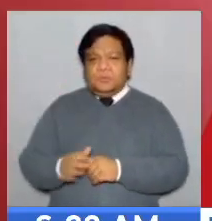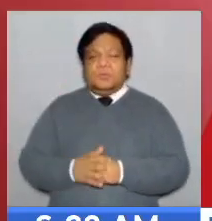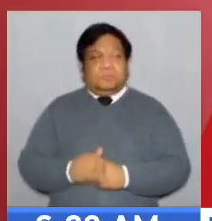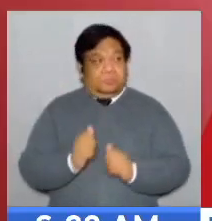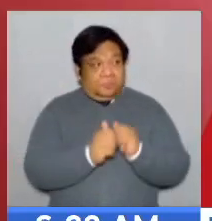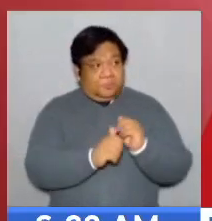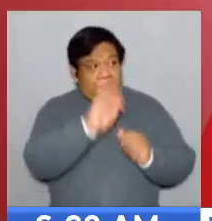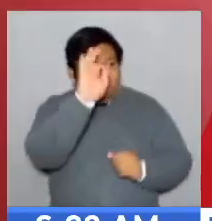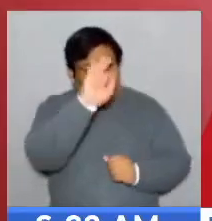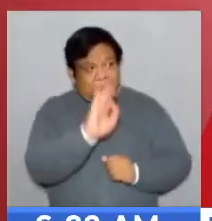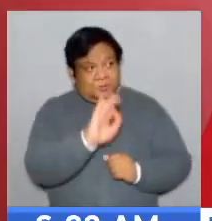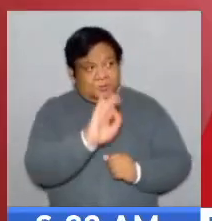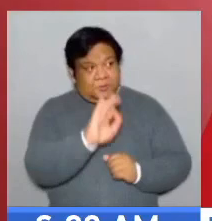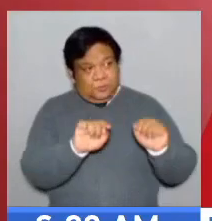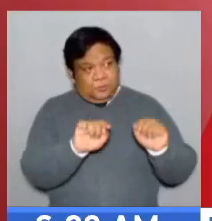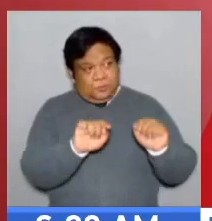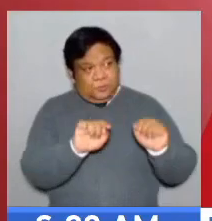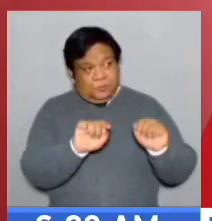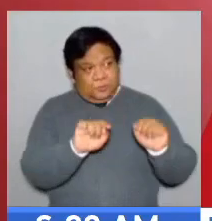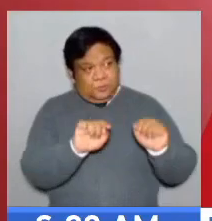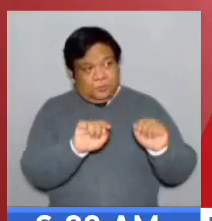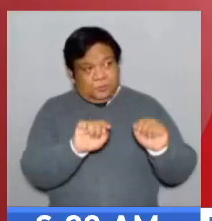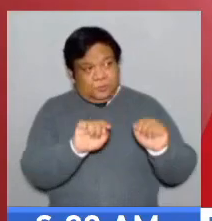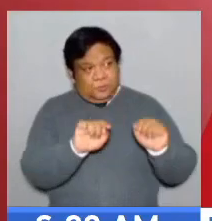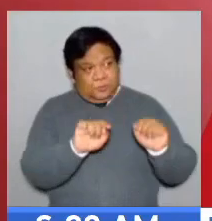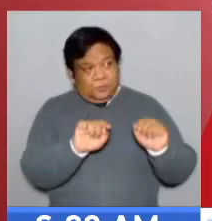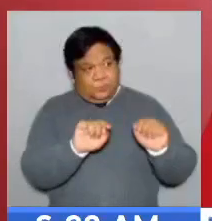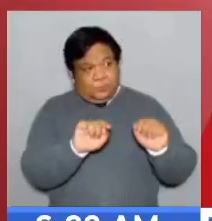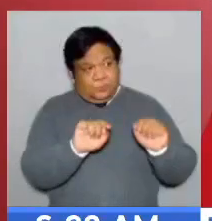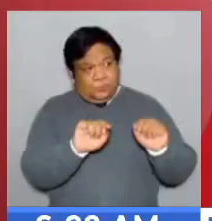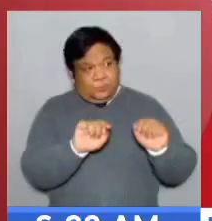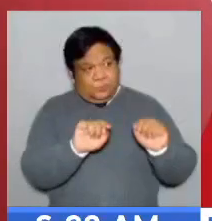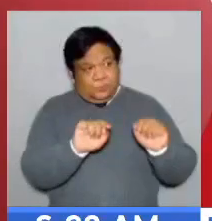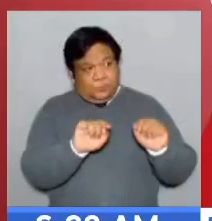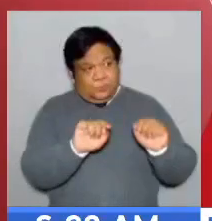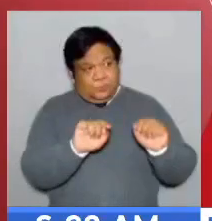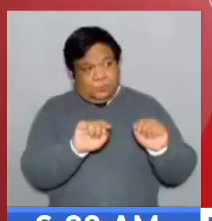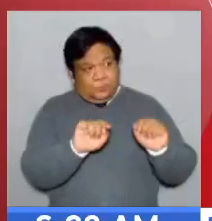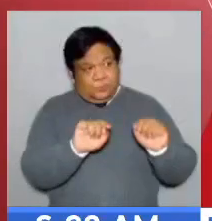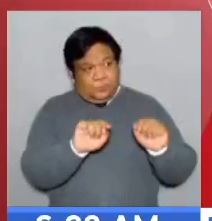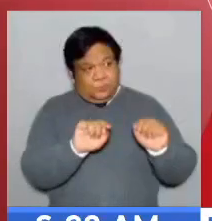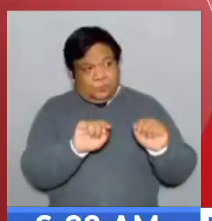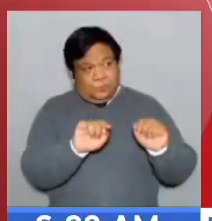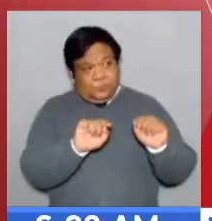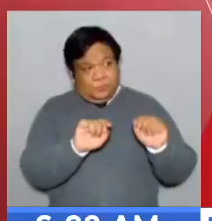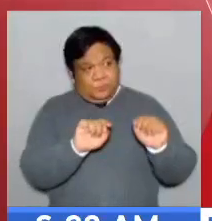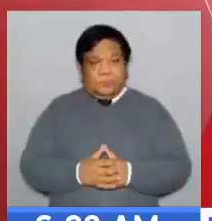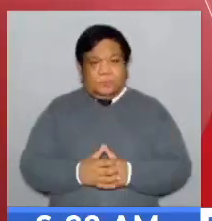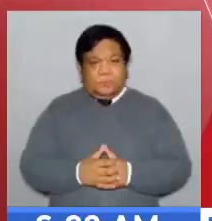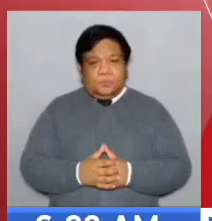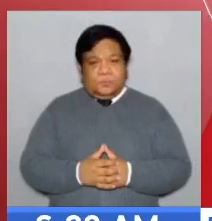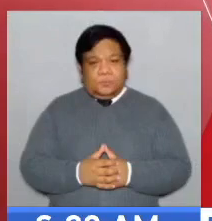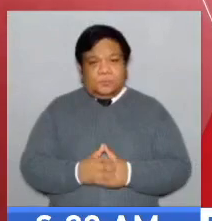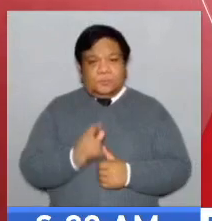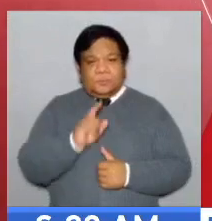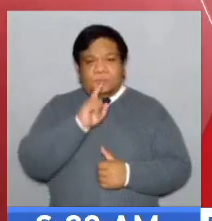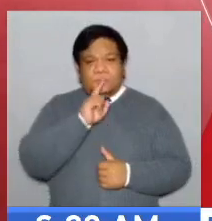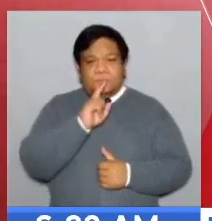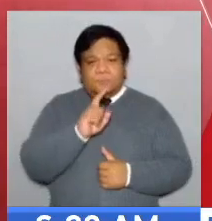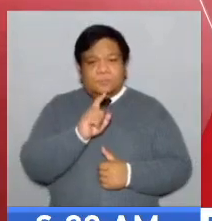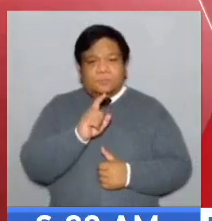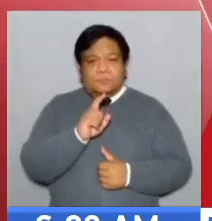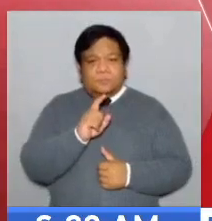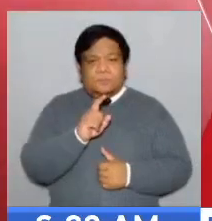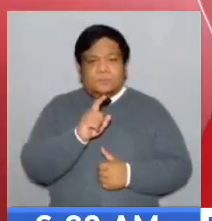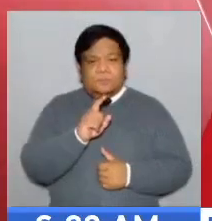dito. Nagkataon pa naman na simbang gabi ngayong araw. Ano, plano nyo ba? Natapusin yung siyam na... Oh, talaga? Taga saan po kayo? Sa Muñoz pa po. Oh,